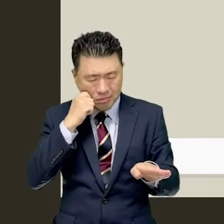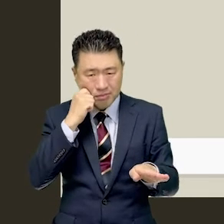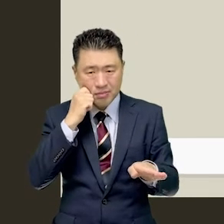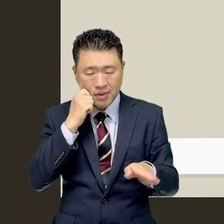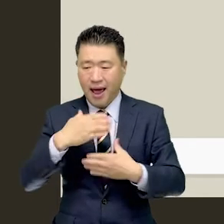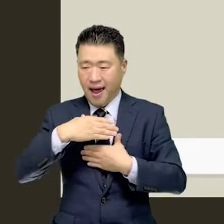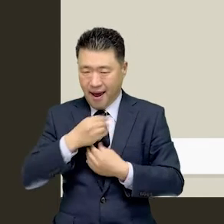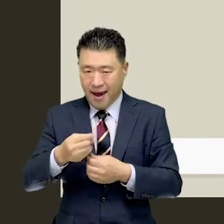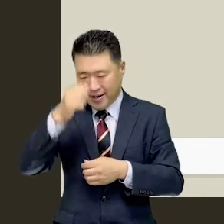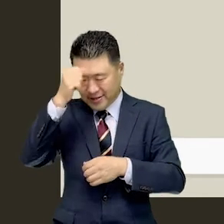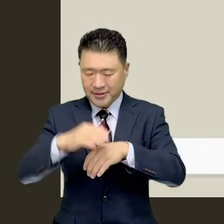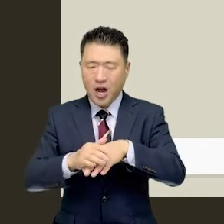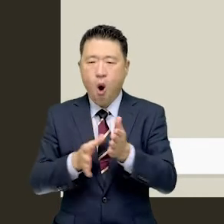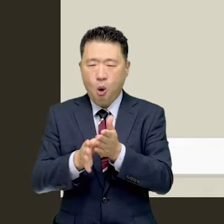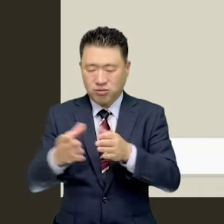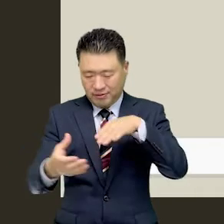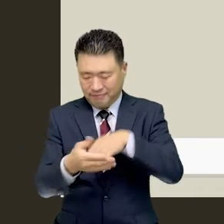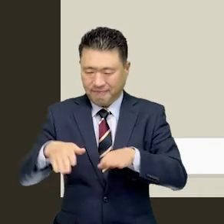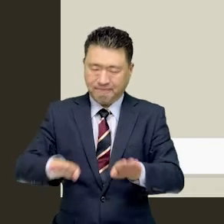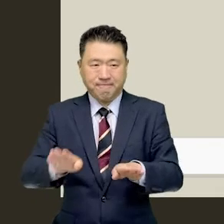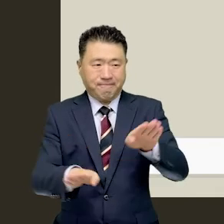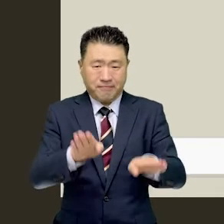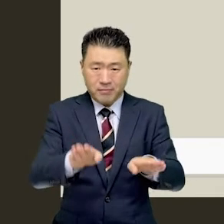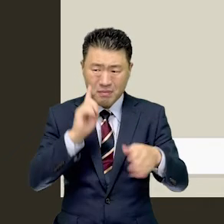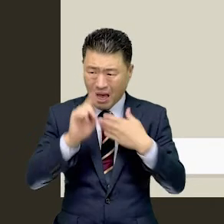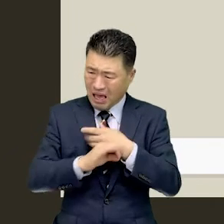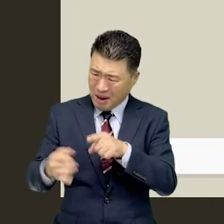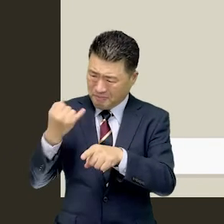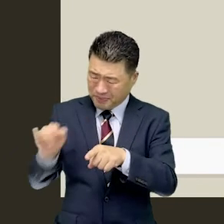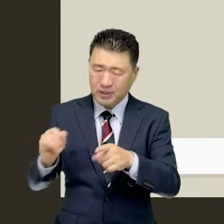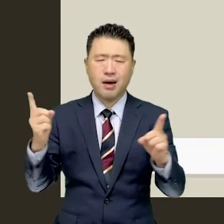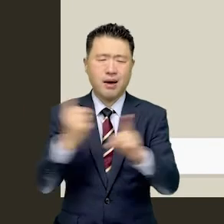미창 상태를 확인하고 불량할 경우 교체합니다.